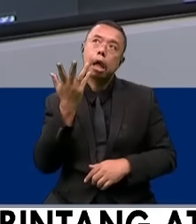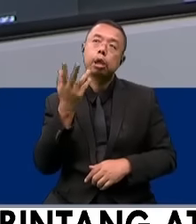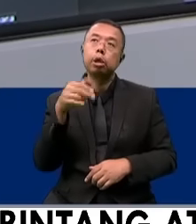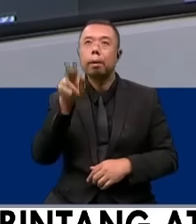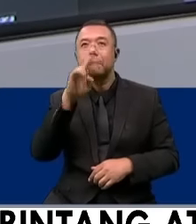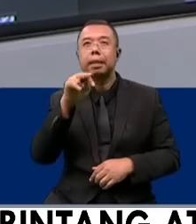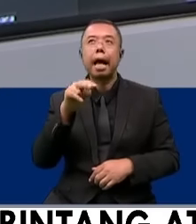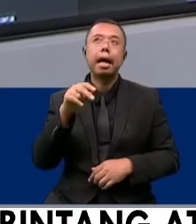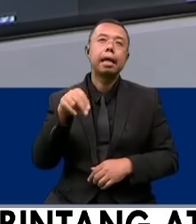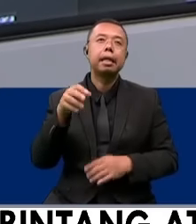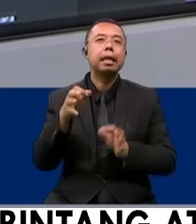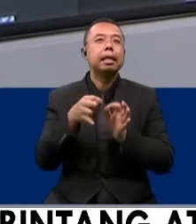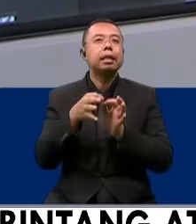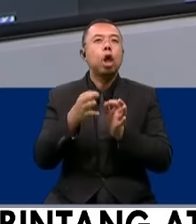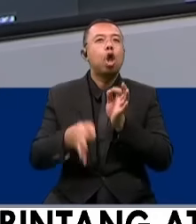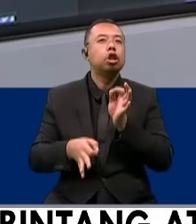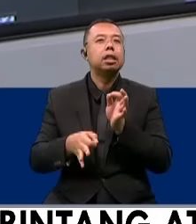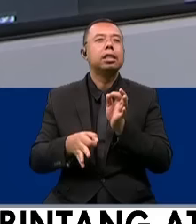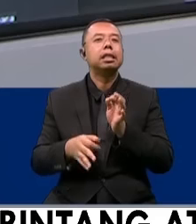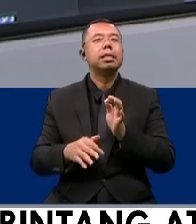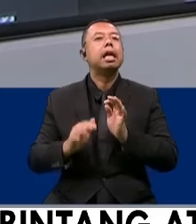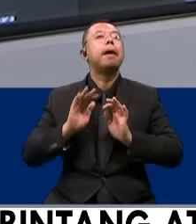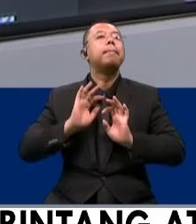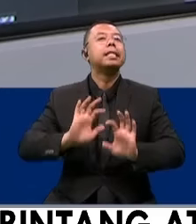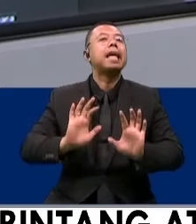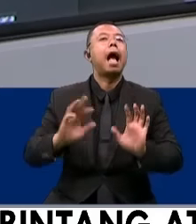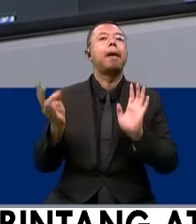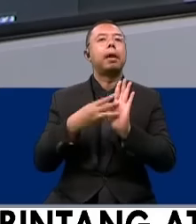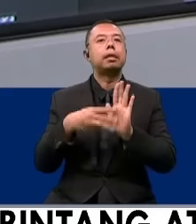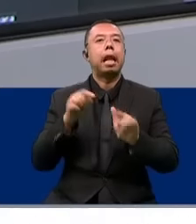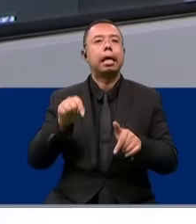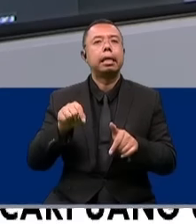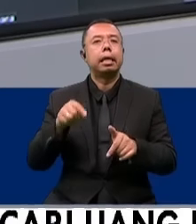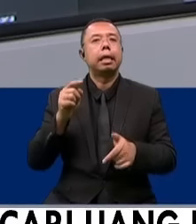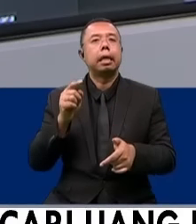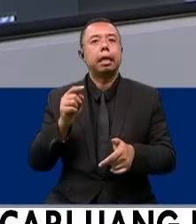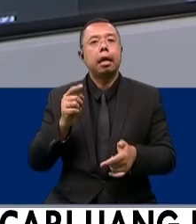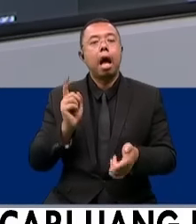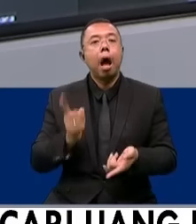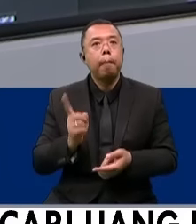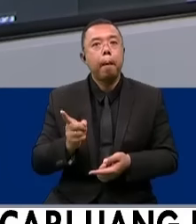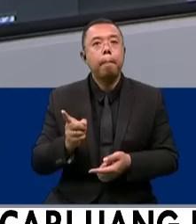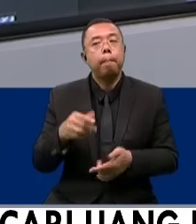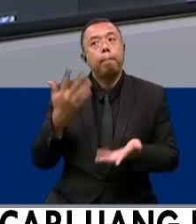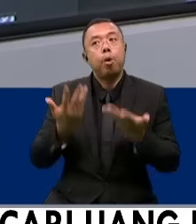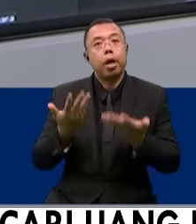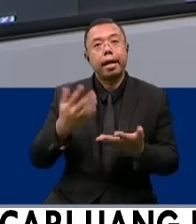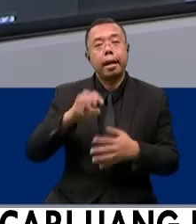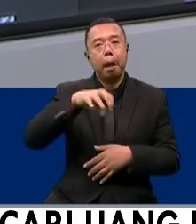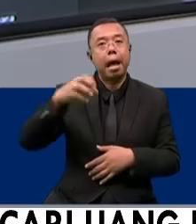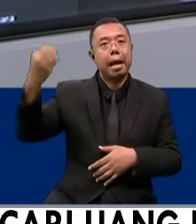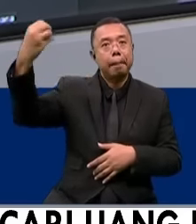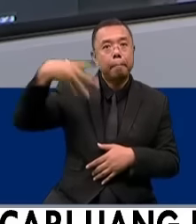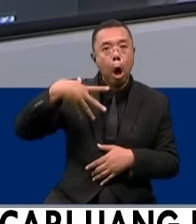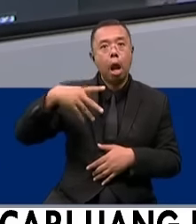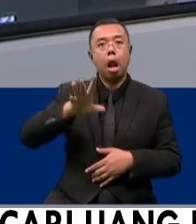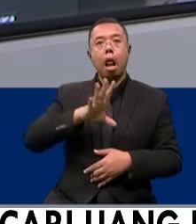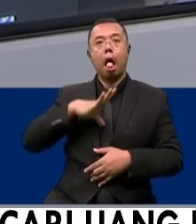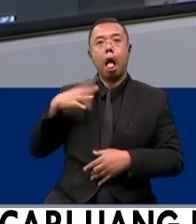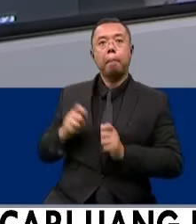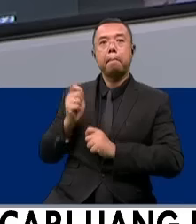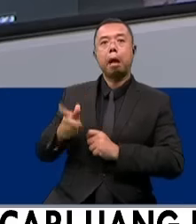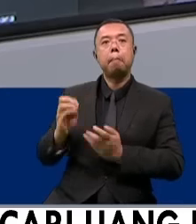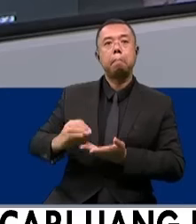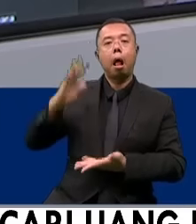kontingensi mengatasi ini karena kalau tidak kan nanti akhirnya barang-barang atau bahan-bahan impor kita jadi jauh lebih mahal